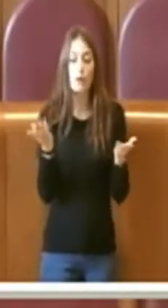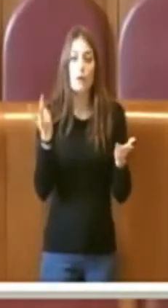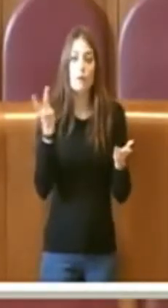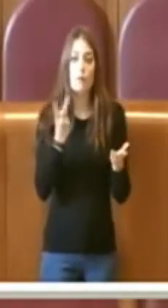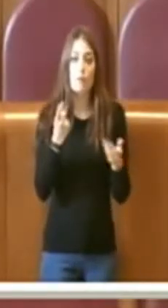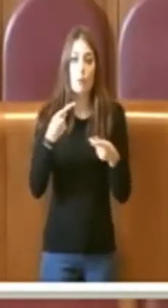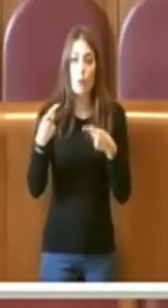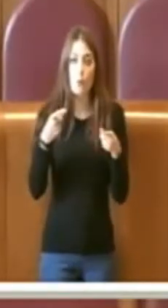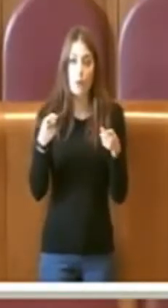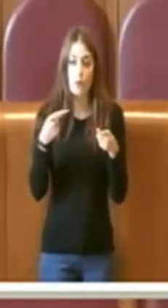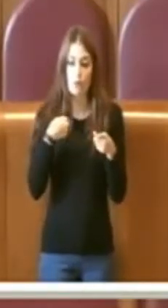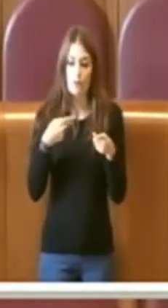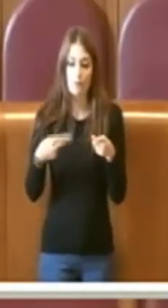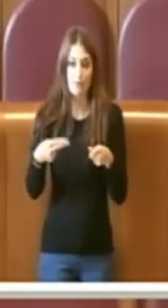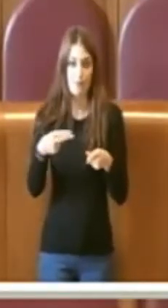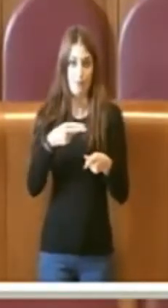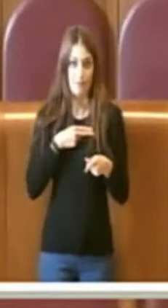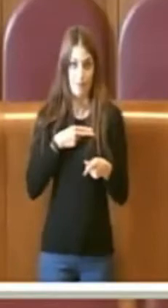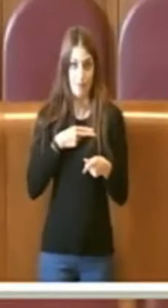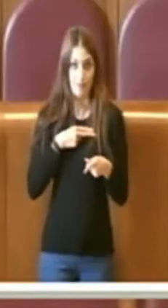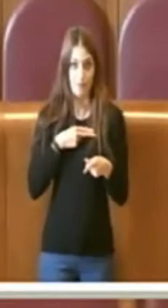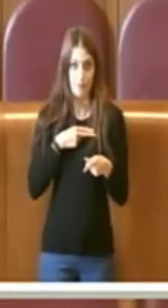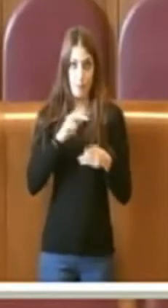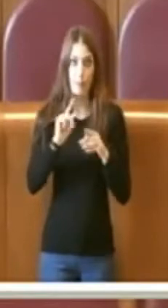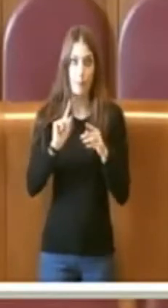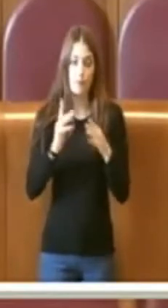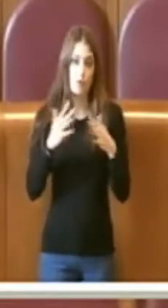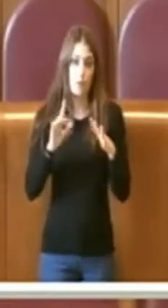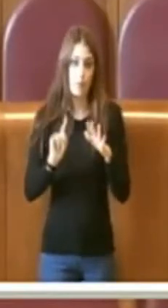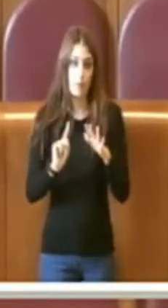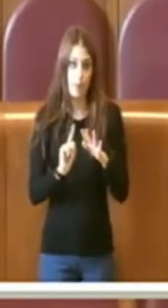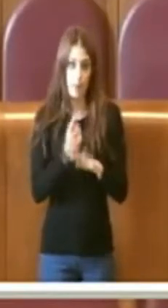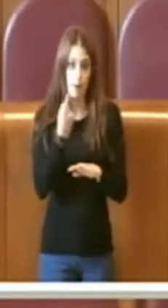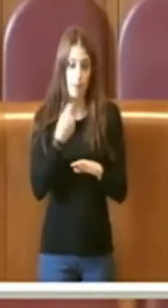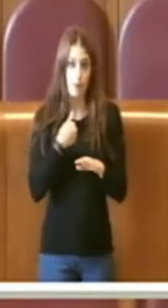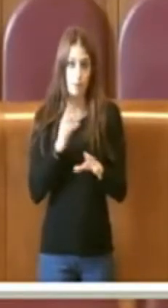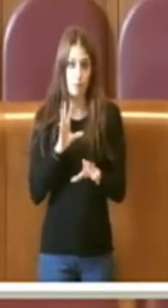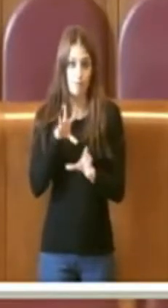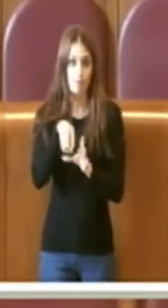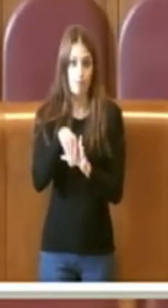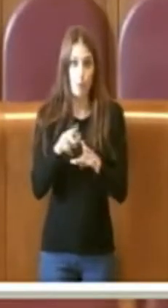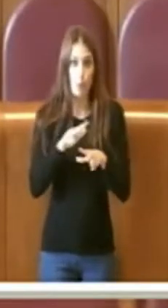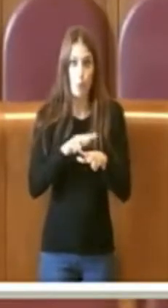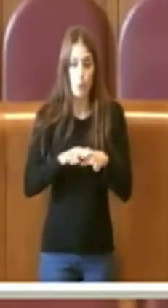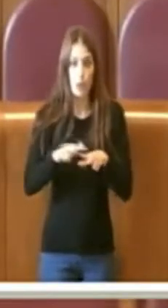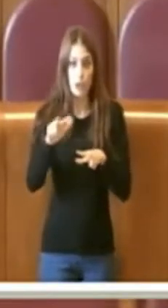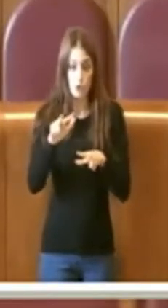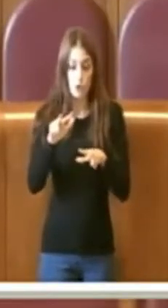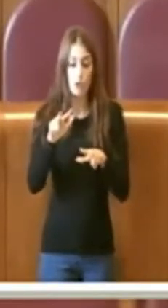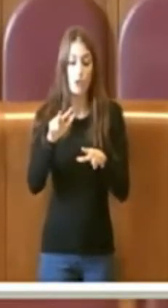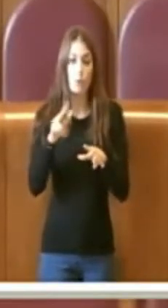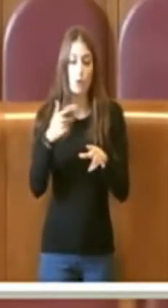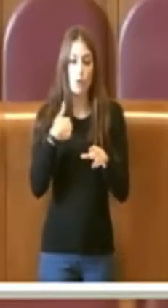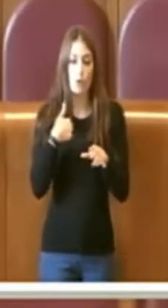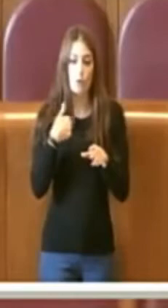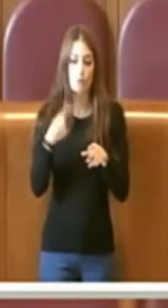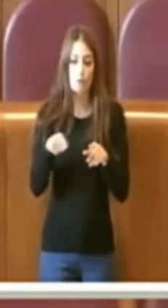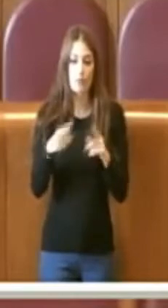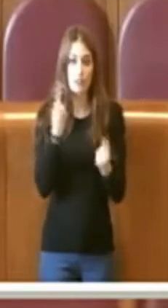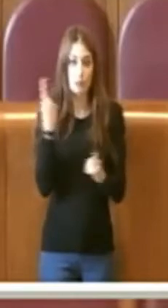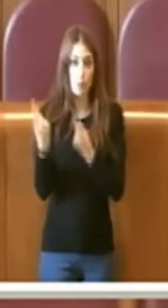stata eletta, dalla prima volta insomma, quando sono entrata in municipio, che seguo questa